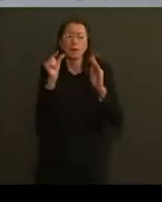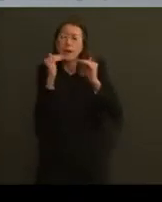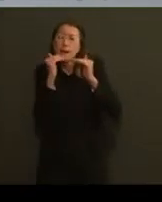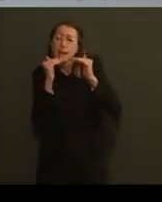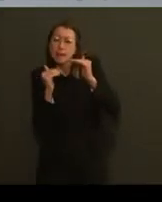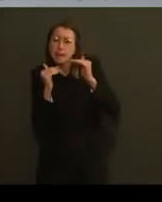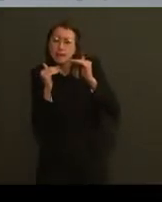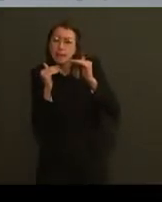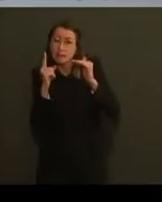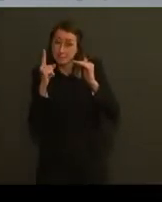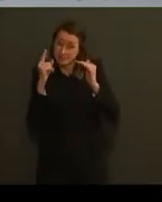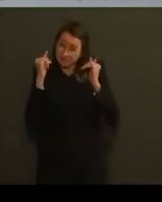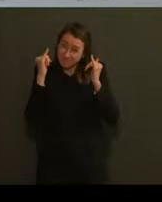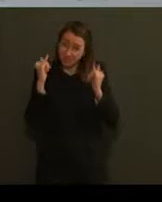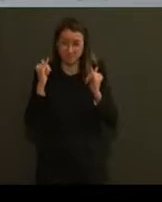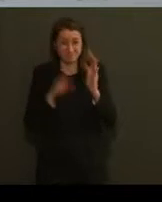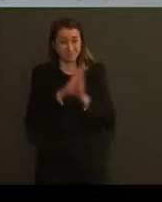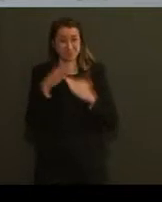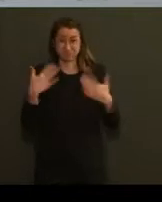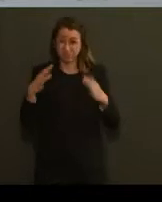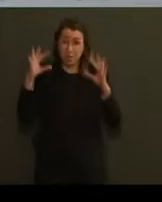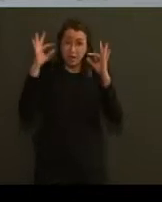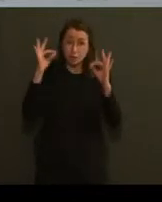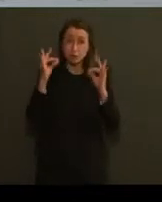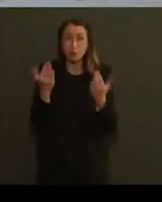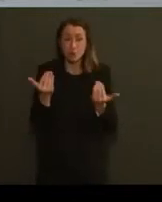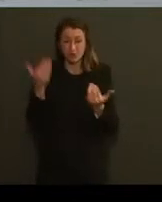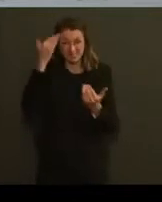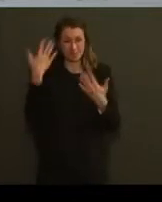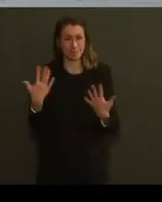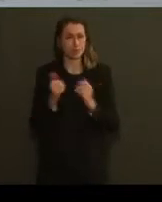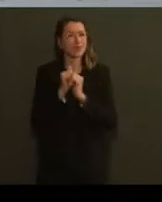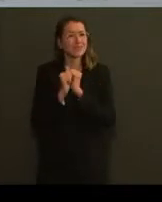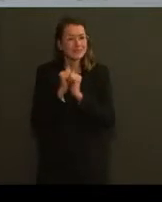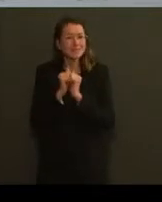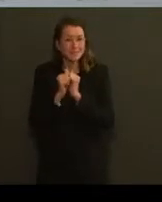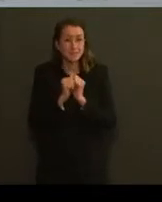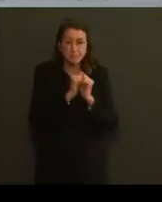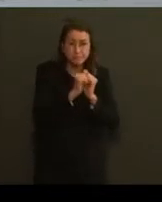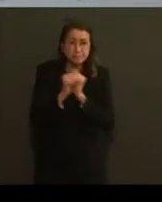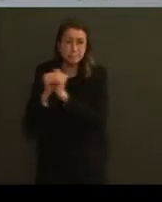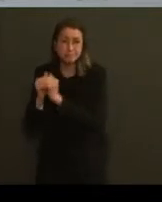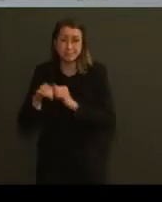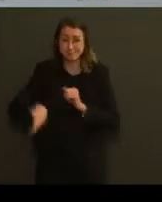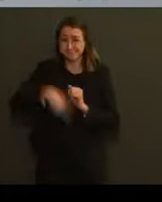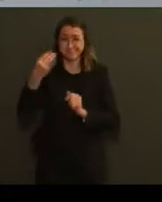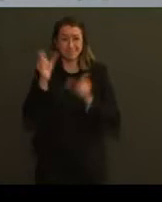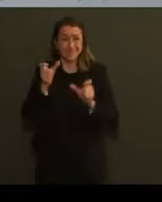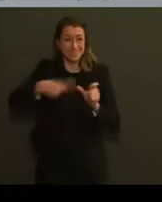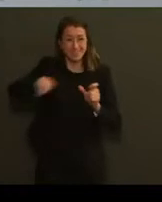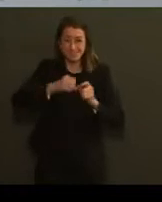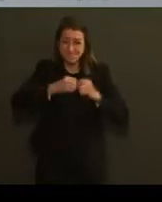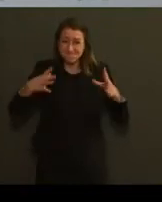ces chiffres avec prudence. Vous savez tous qu'il y a pour l'instant une espèce d'embouteillage au niveau de la réalisation des tests